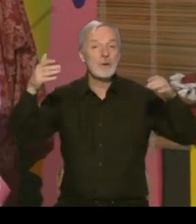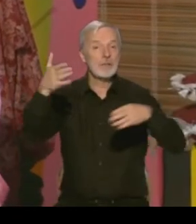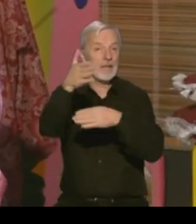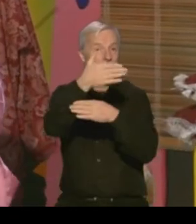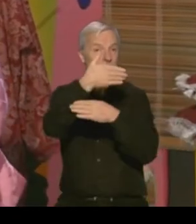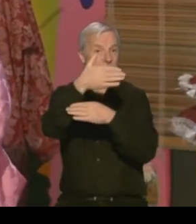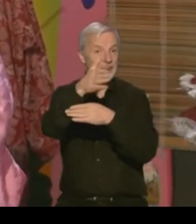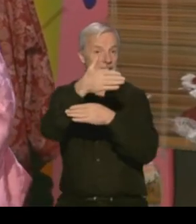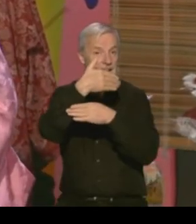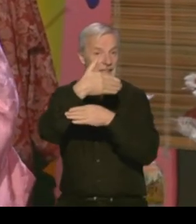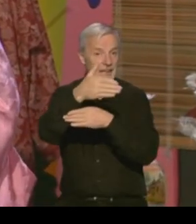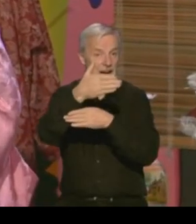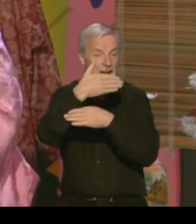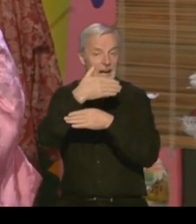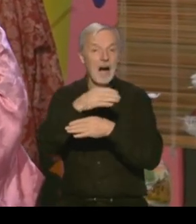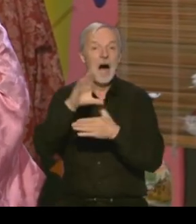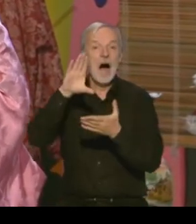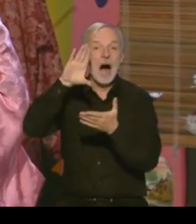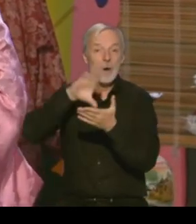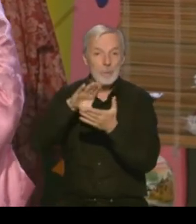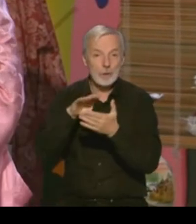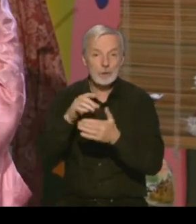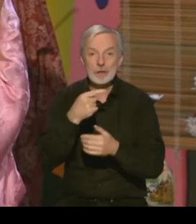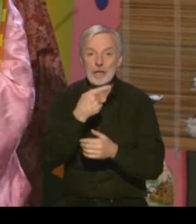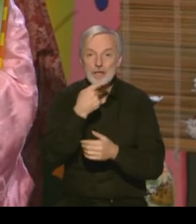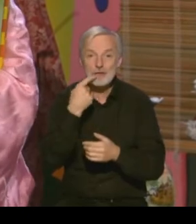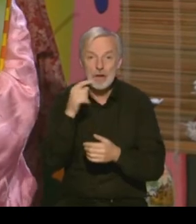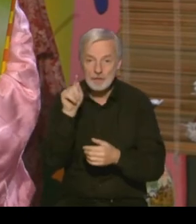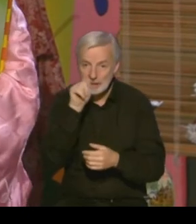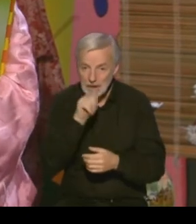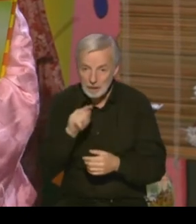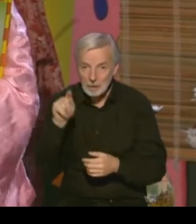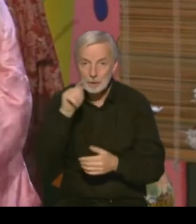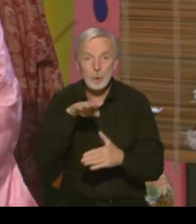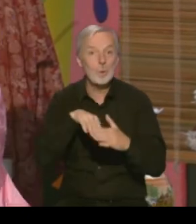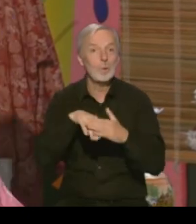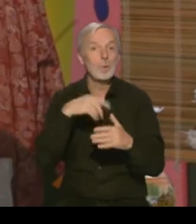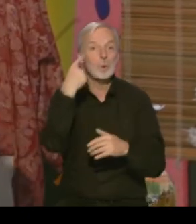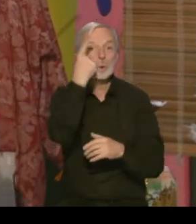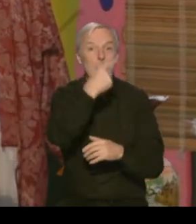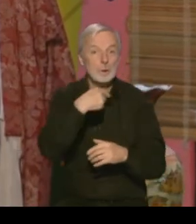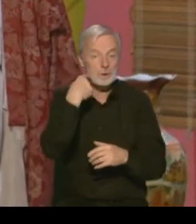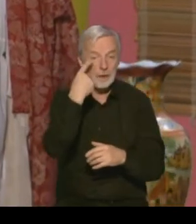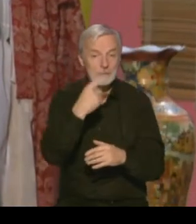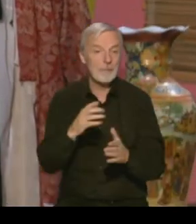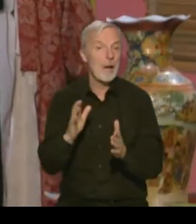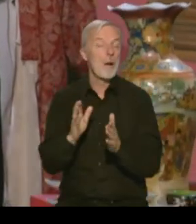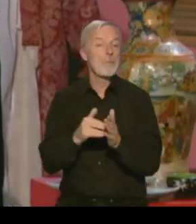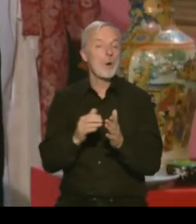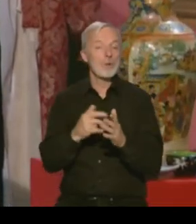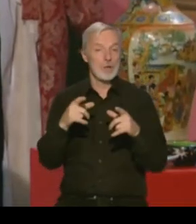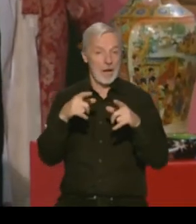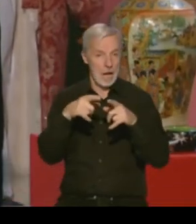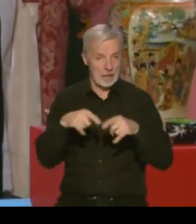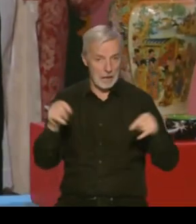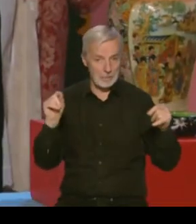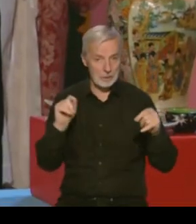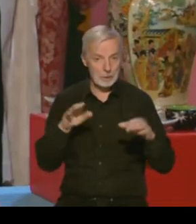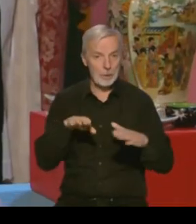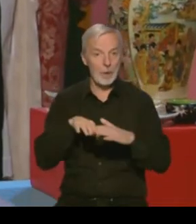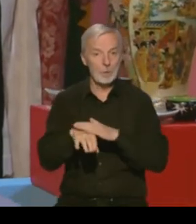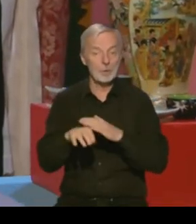a uprostřed to červené kolečko představuje slunce. Japonsku se totiž říká